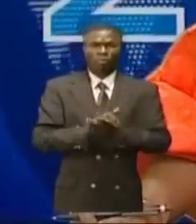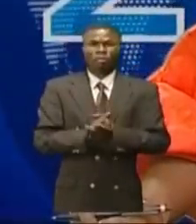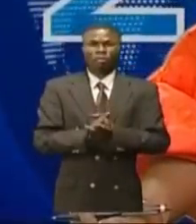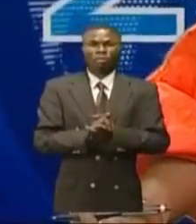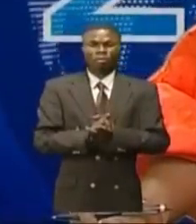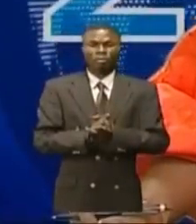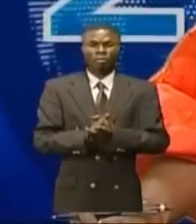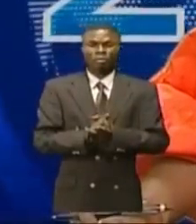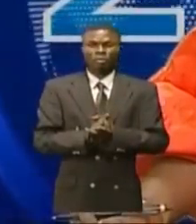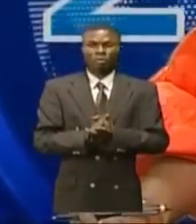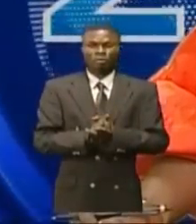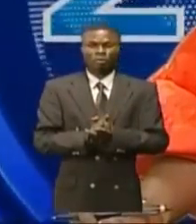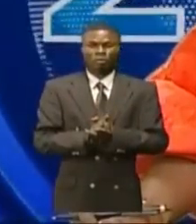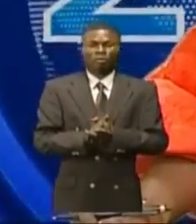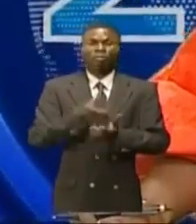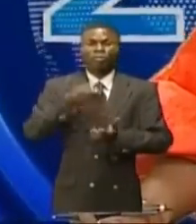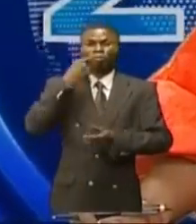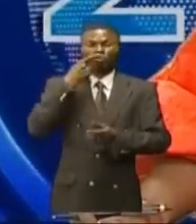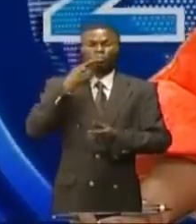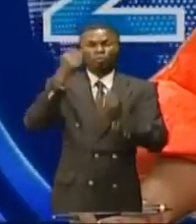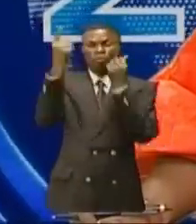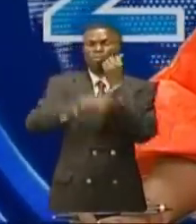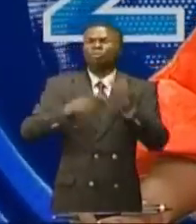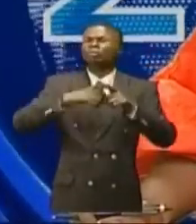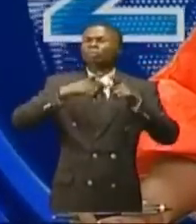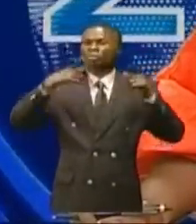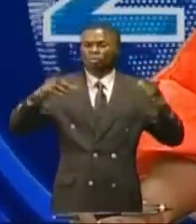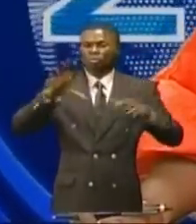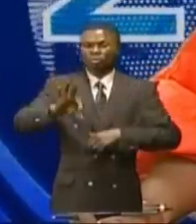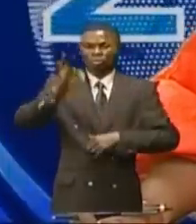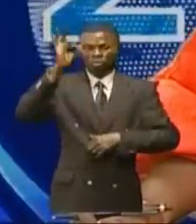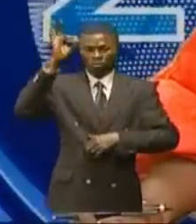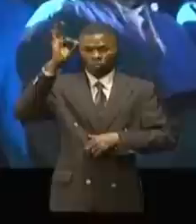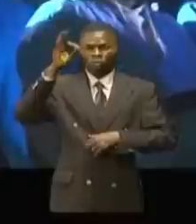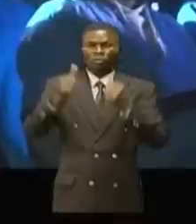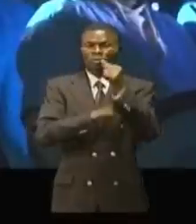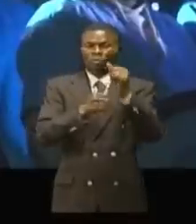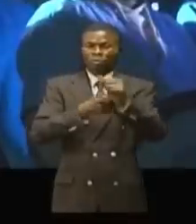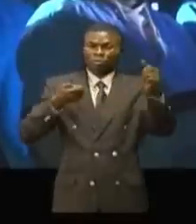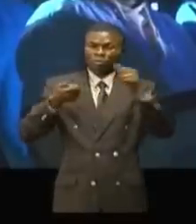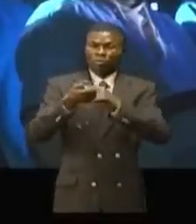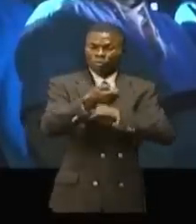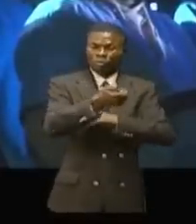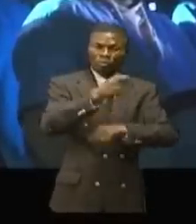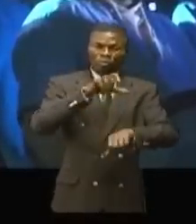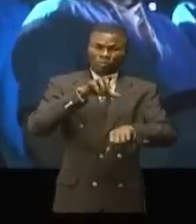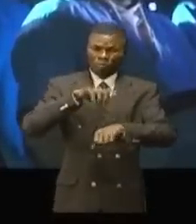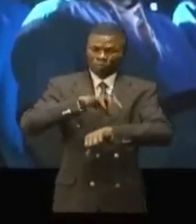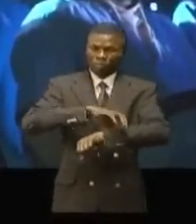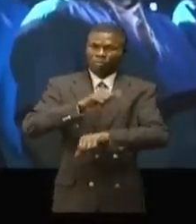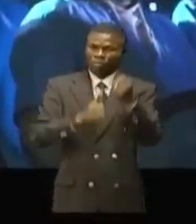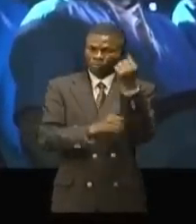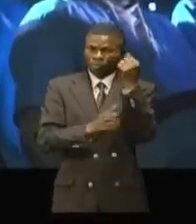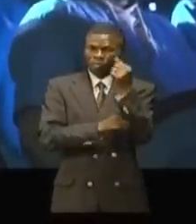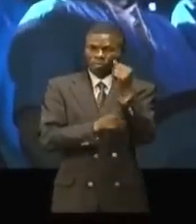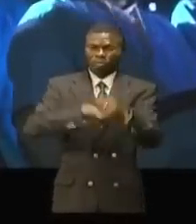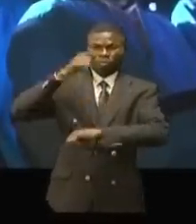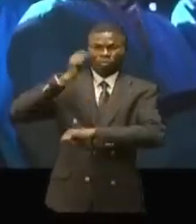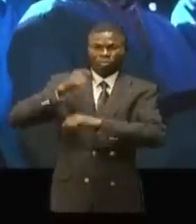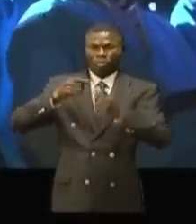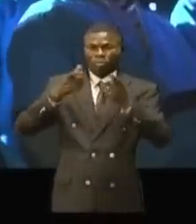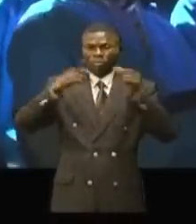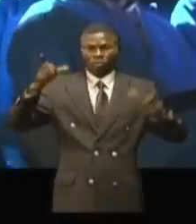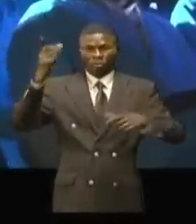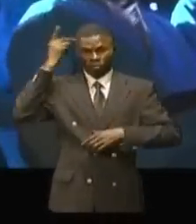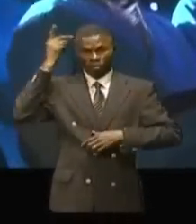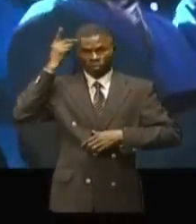la plus haute expression pénale qui a été retenue contre les kidnappeurs jugés en flagrance par le tribunal de grande instance